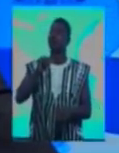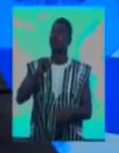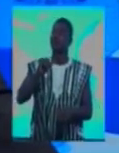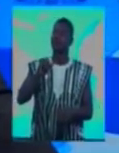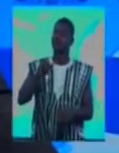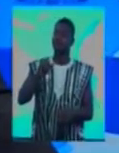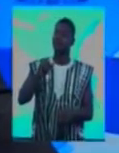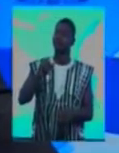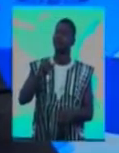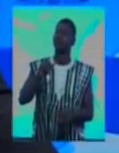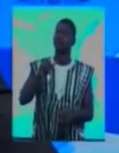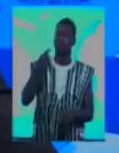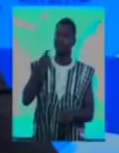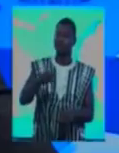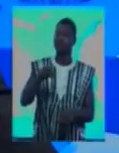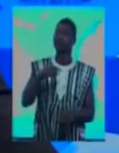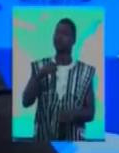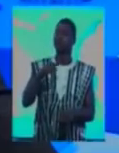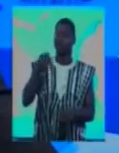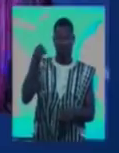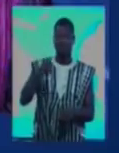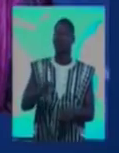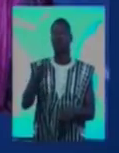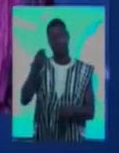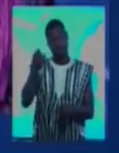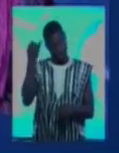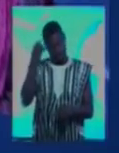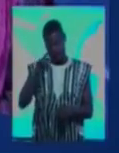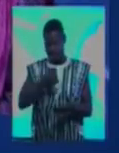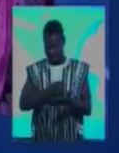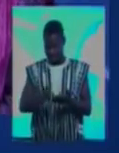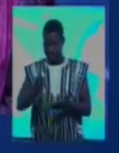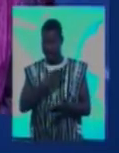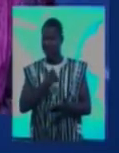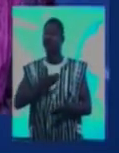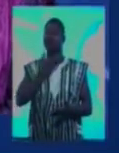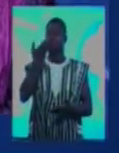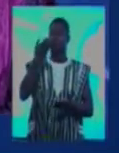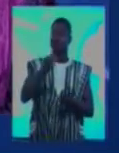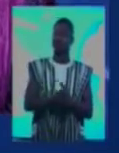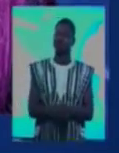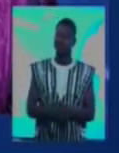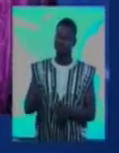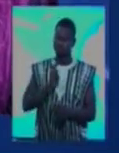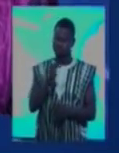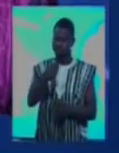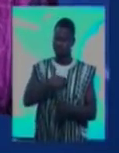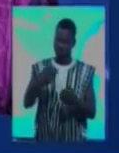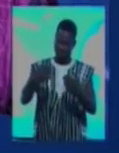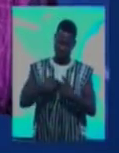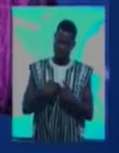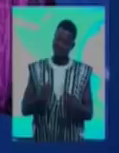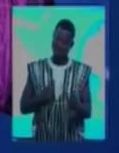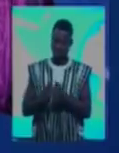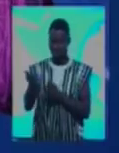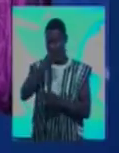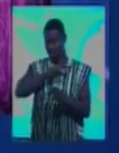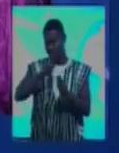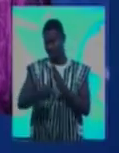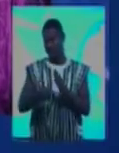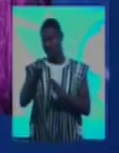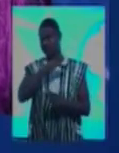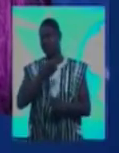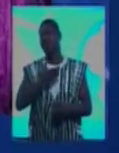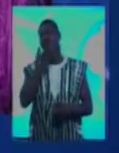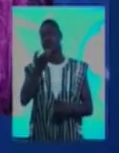crie. Oui. Il écrit et il crie, voilà. Absolument. Et nous, on a encore plus de raisons de crier, parce